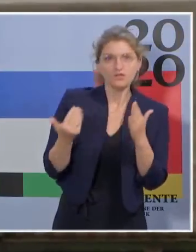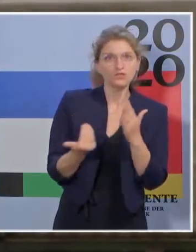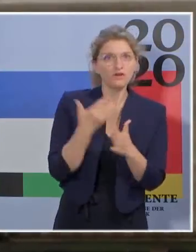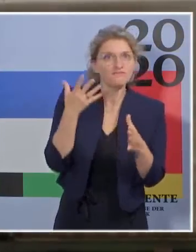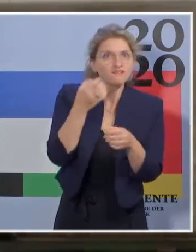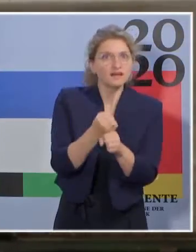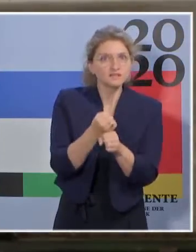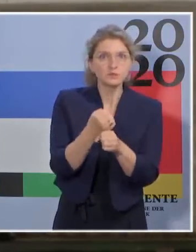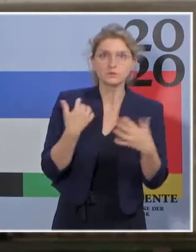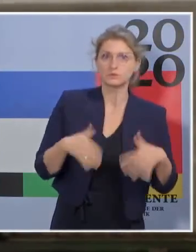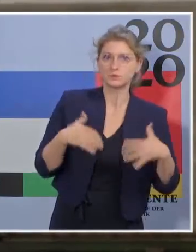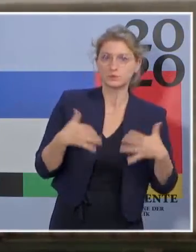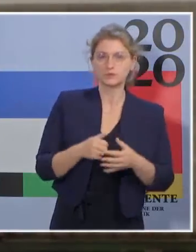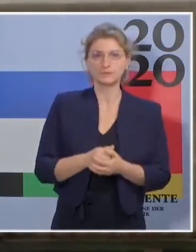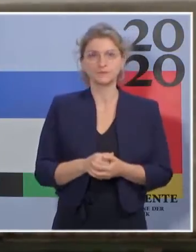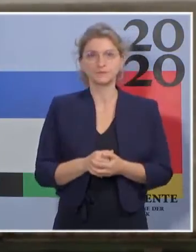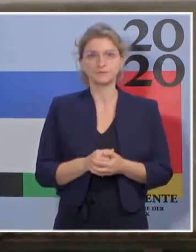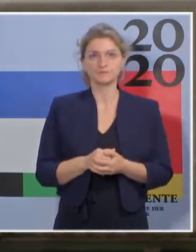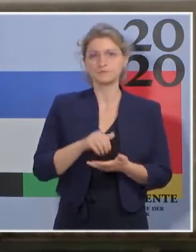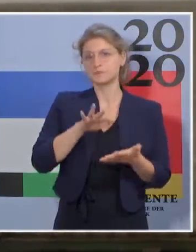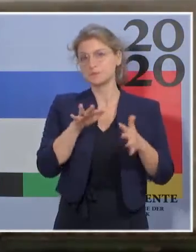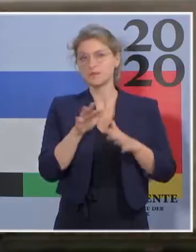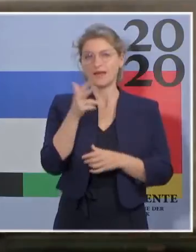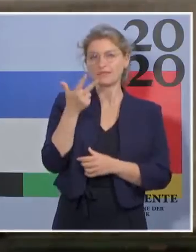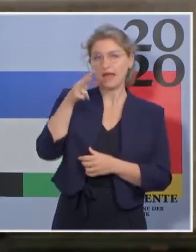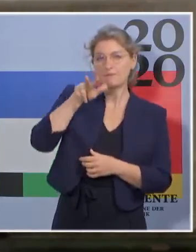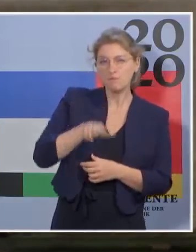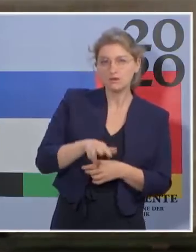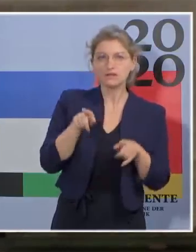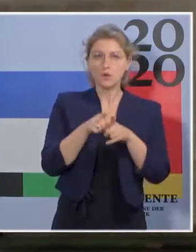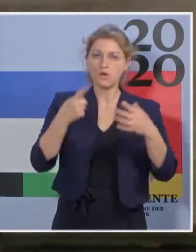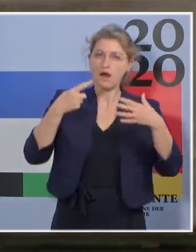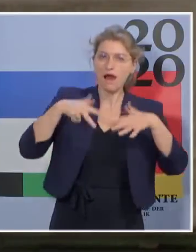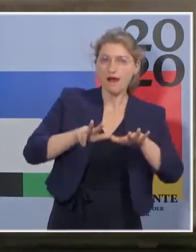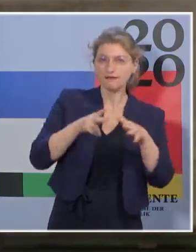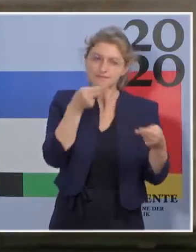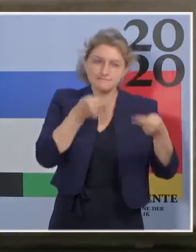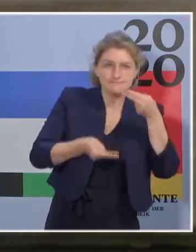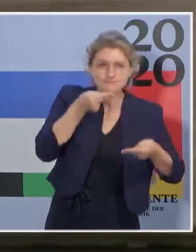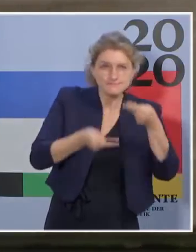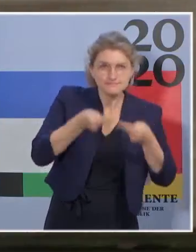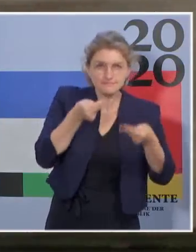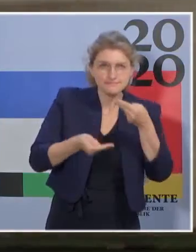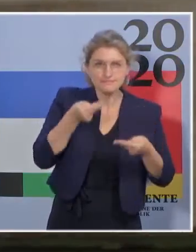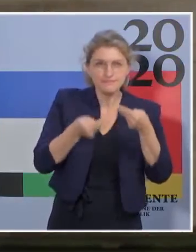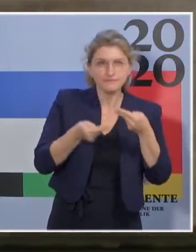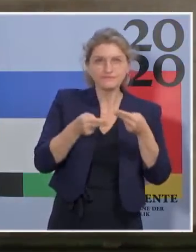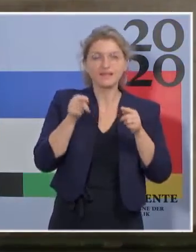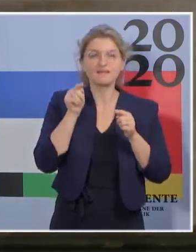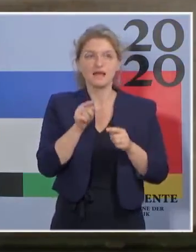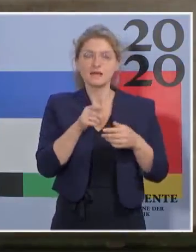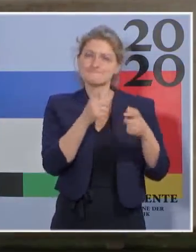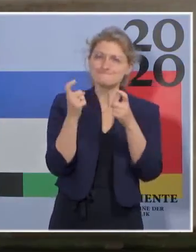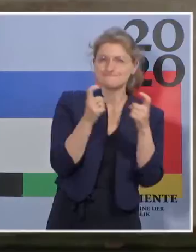Nach knapp 3 Monaten und 18 Sitzungen mit dem sprichwörtlichen 10 Ringen war es dann soweit.